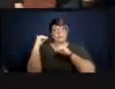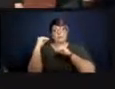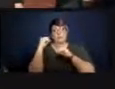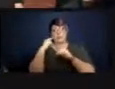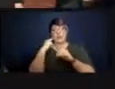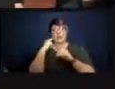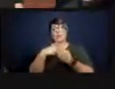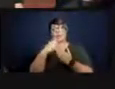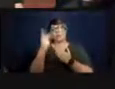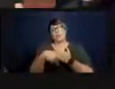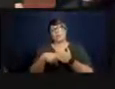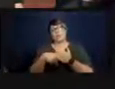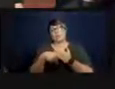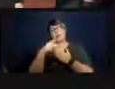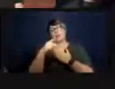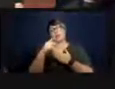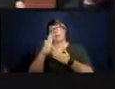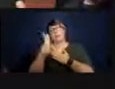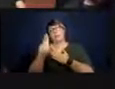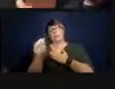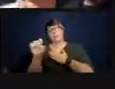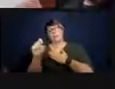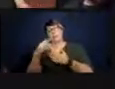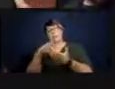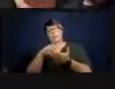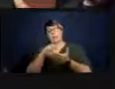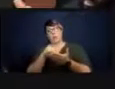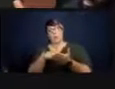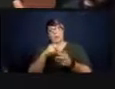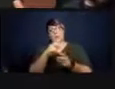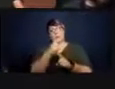katika maeneo mbalimbali au sekta mbalimbali.